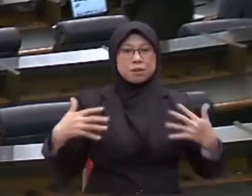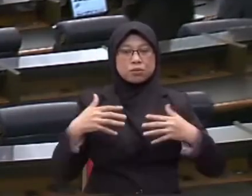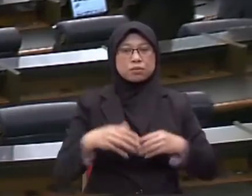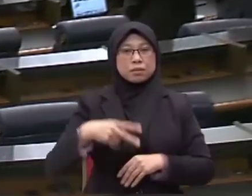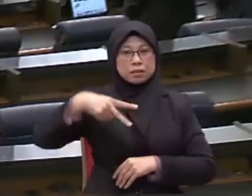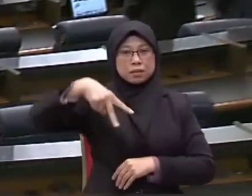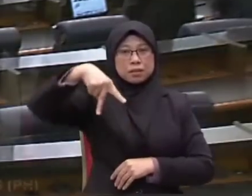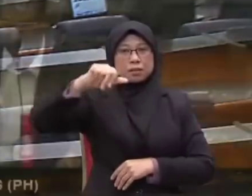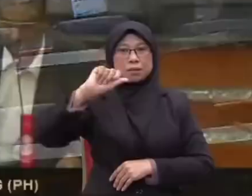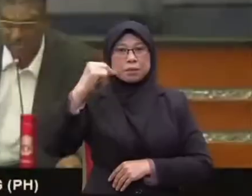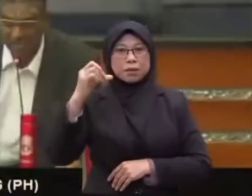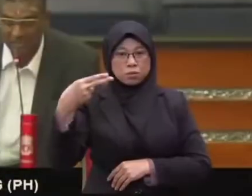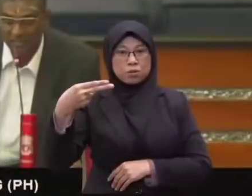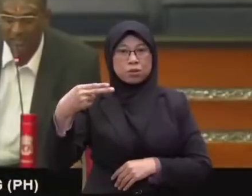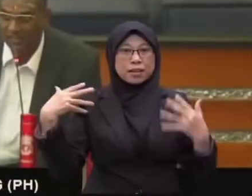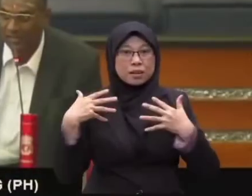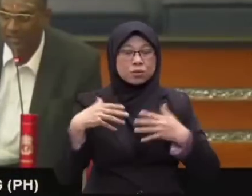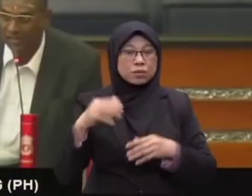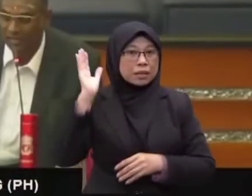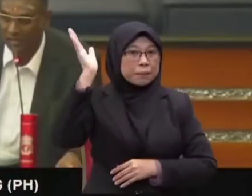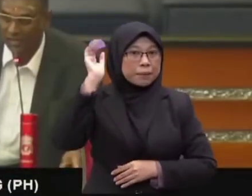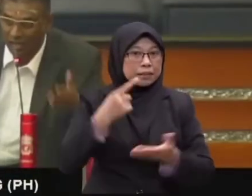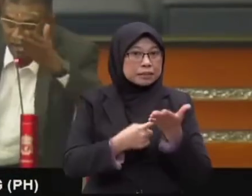Takut, takutlah bahas.